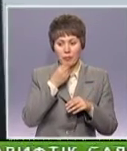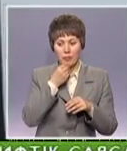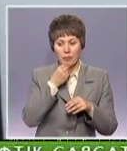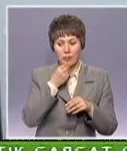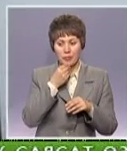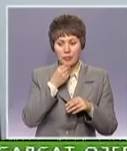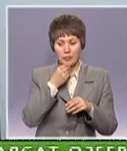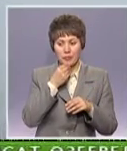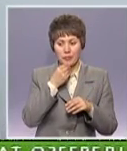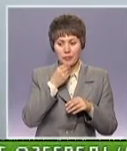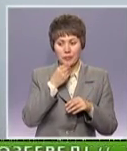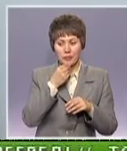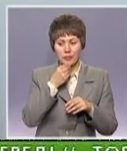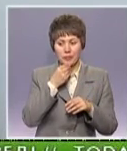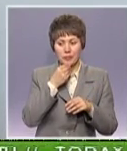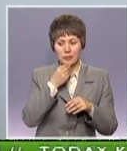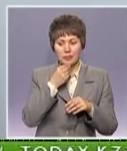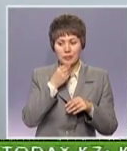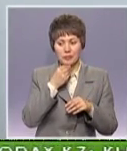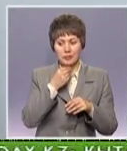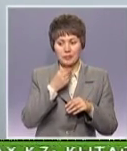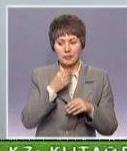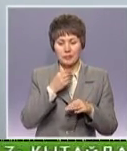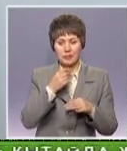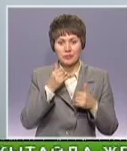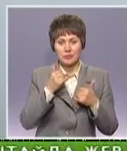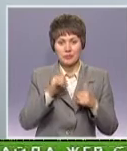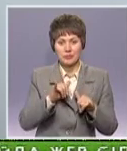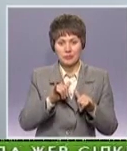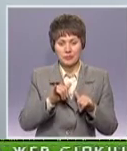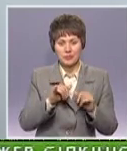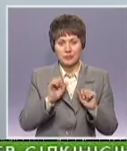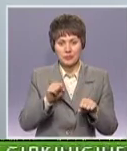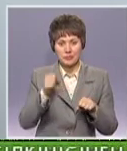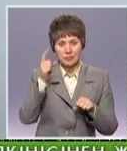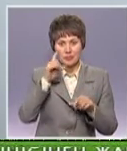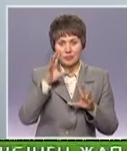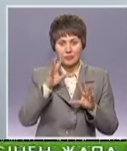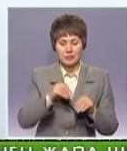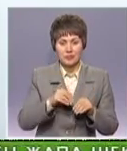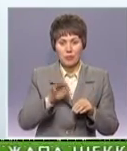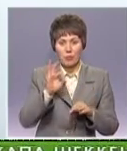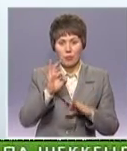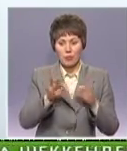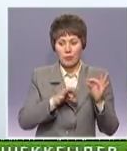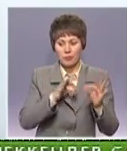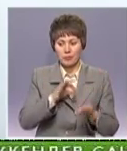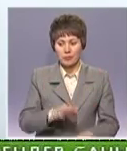Космическая ца очень удивляет можно узнать всё о